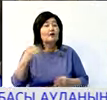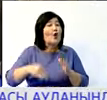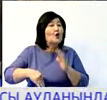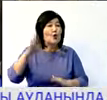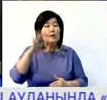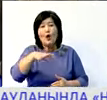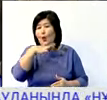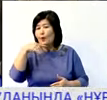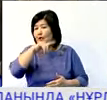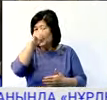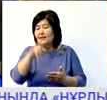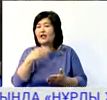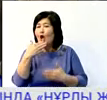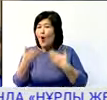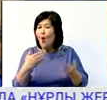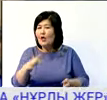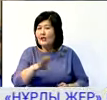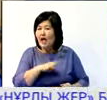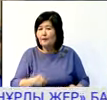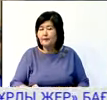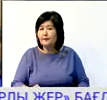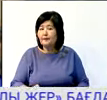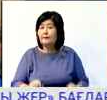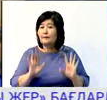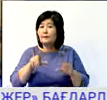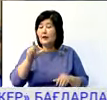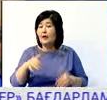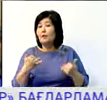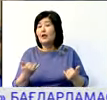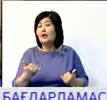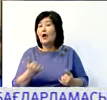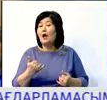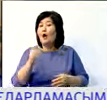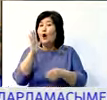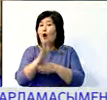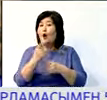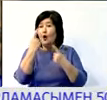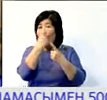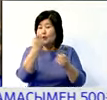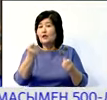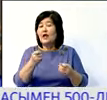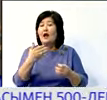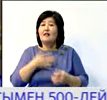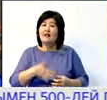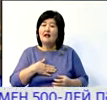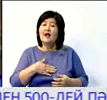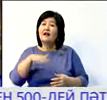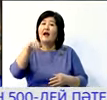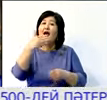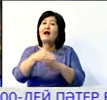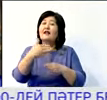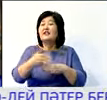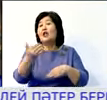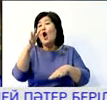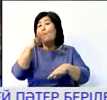болып, көптеген сұрақтар қойылды. Президенттің биылғы жолдауында нашар кредиттерден